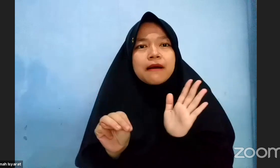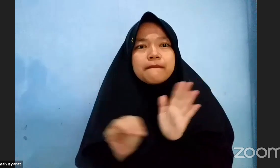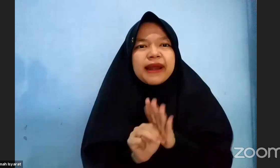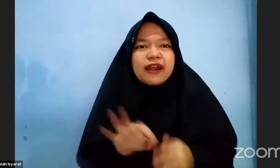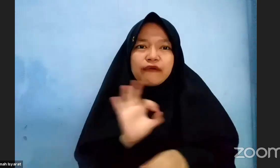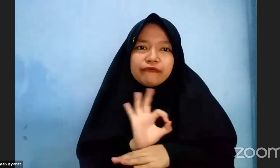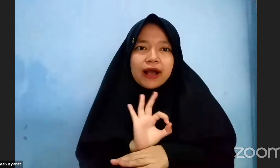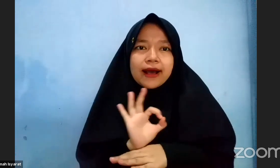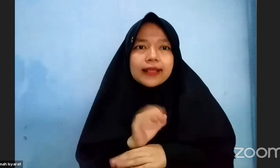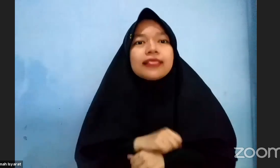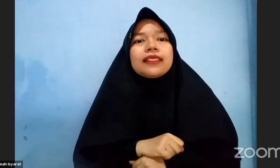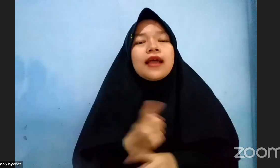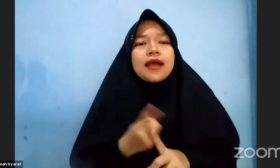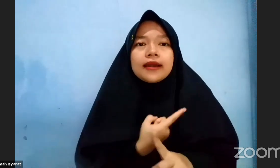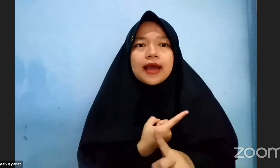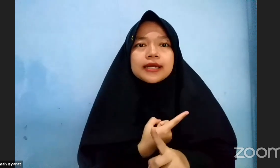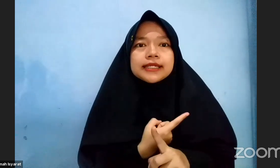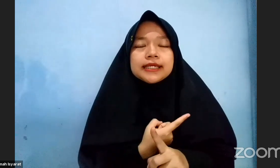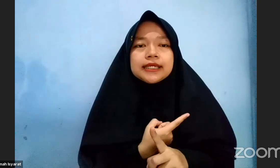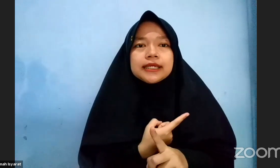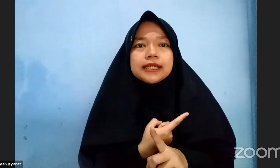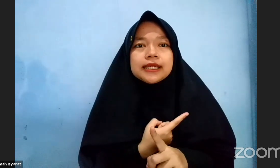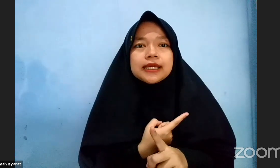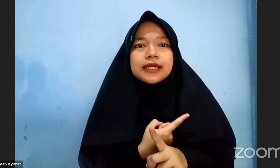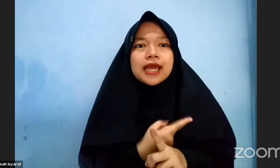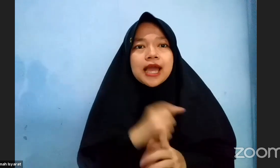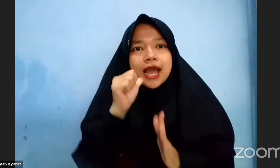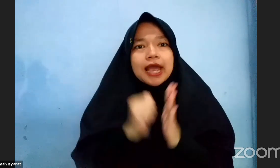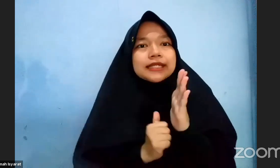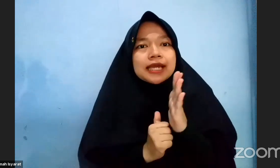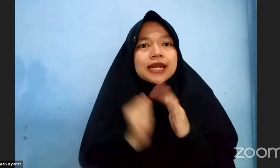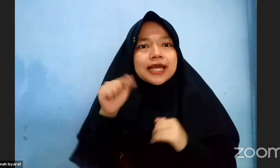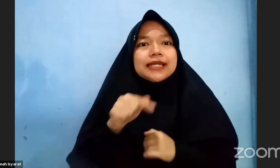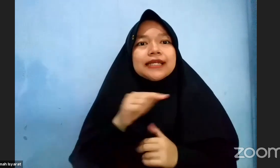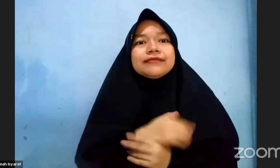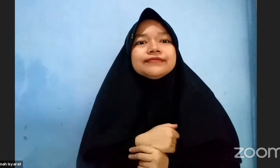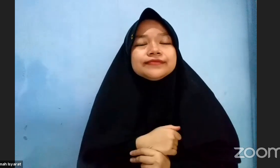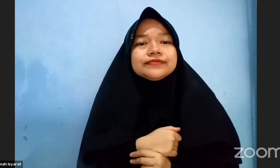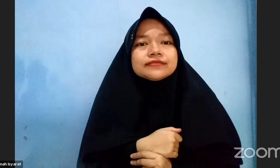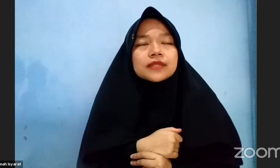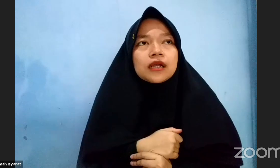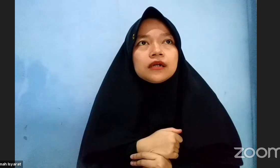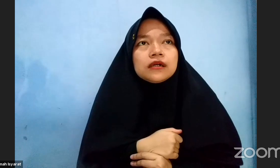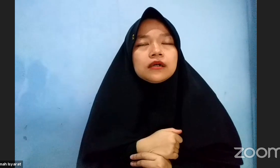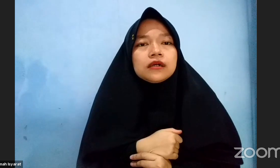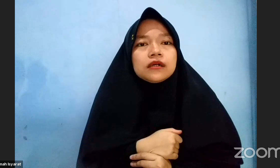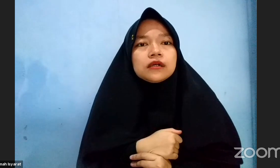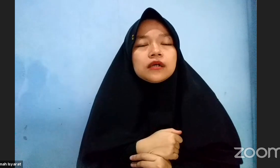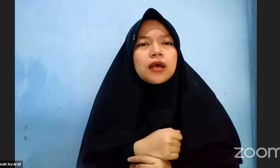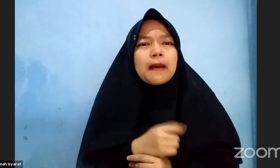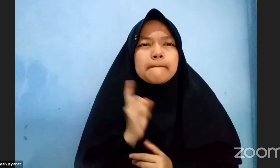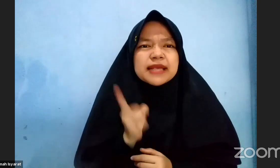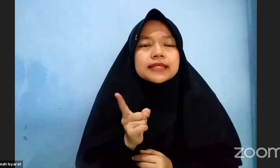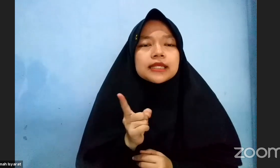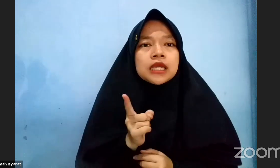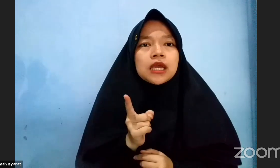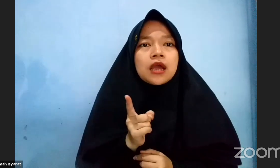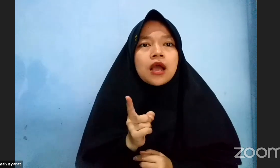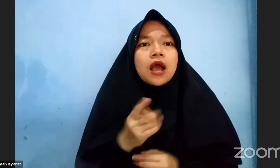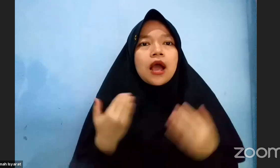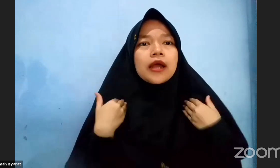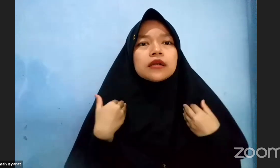gtk-kemendikbud juga kita sudah sampaikan tetapi tentunya banyak guru-guru yang belum mengetahui tentang keberadaan